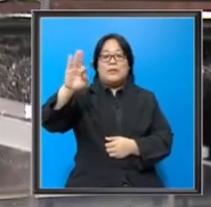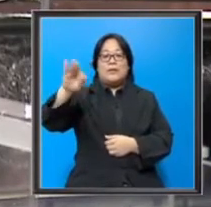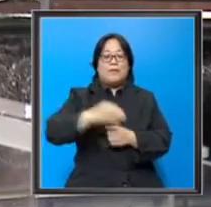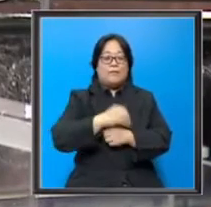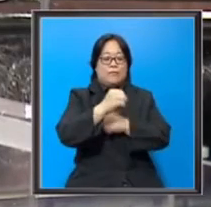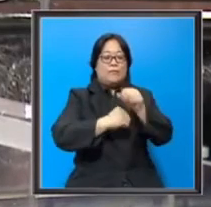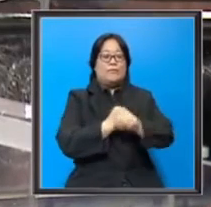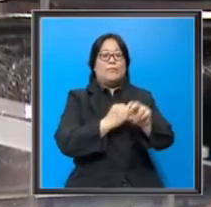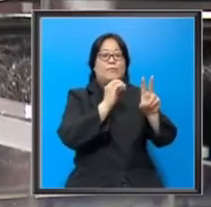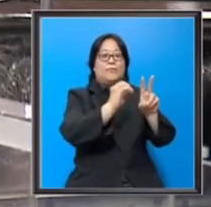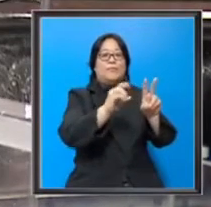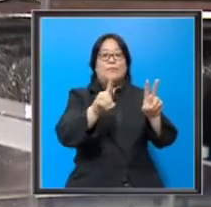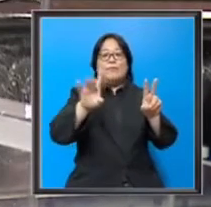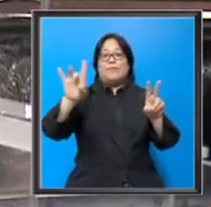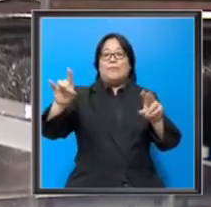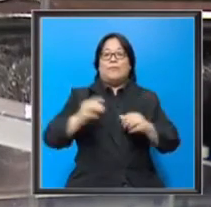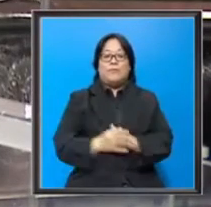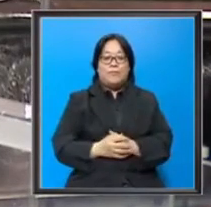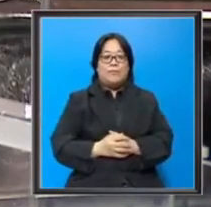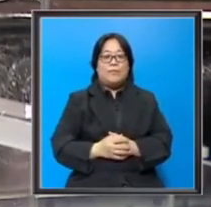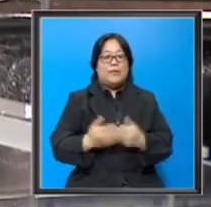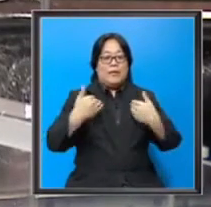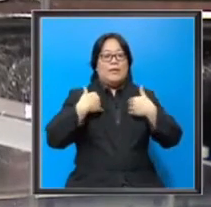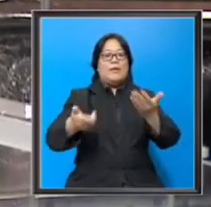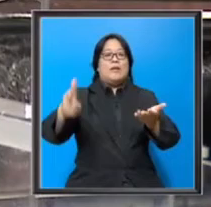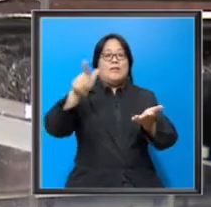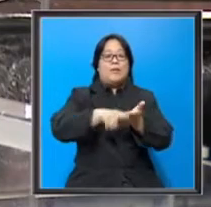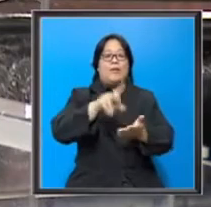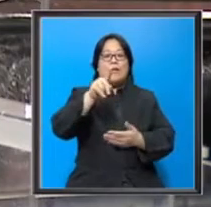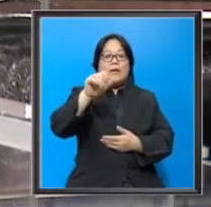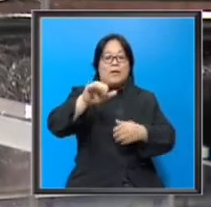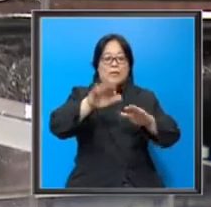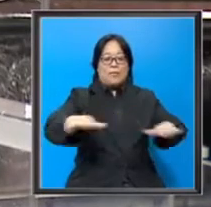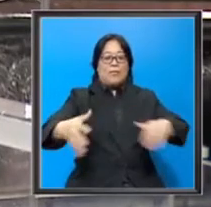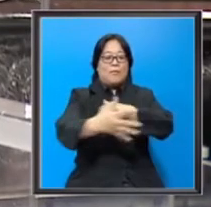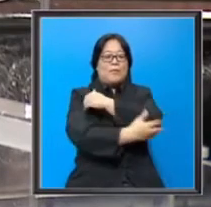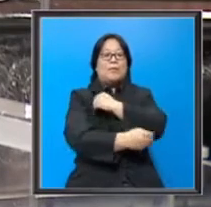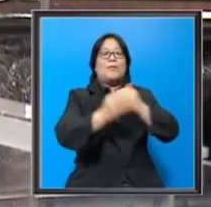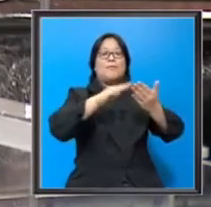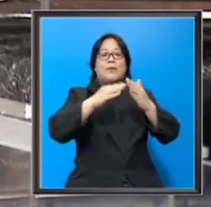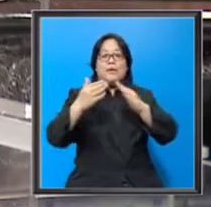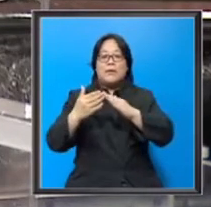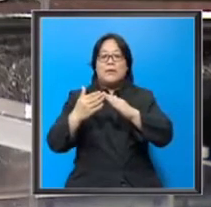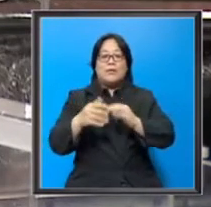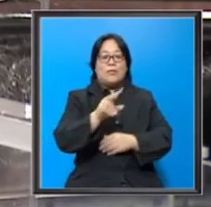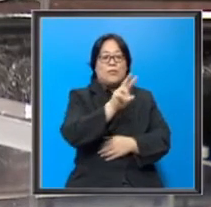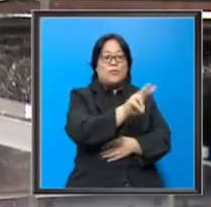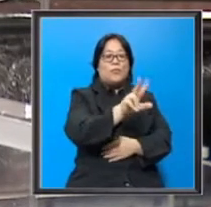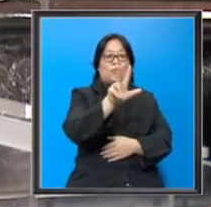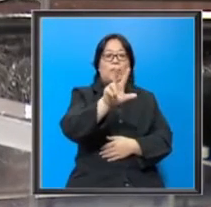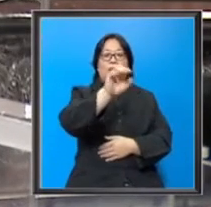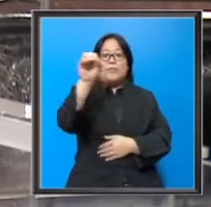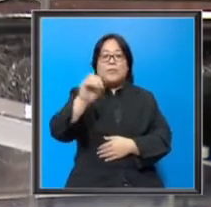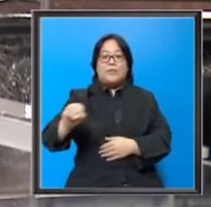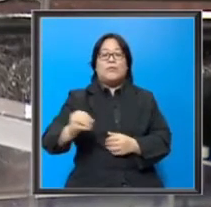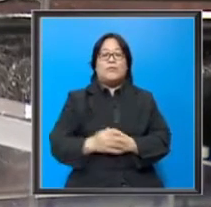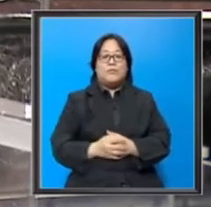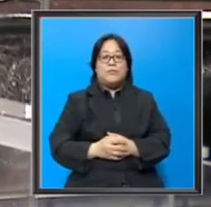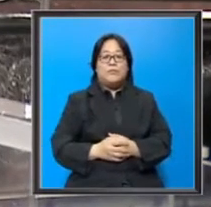tahun 2018 ada melaporkan kiss kalangan karena miskin bandel itu selama 20